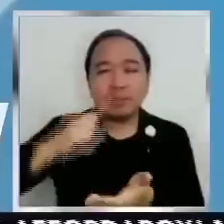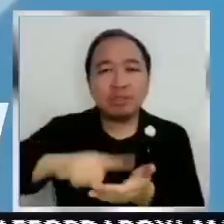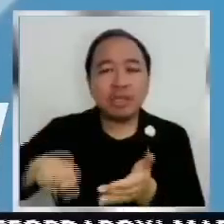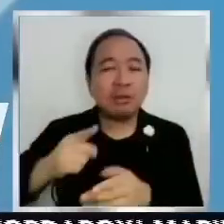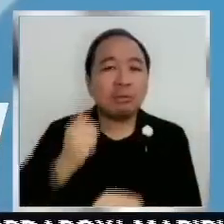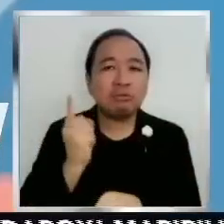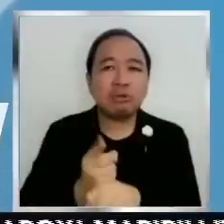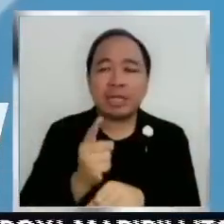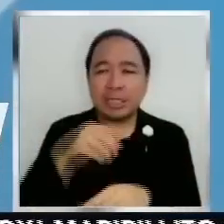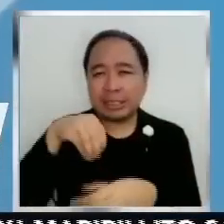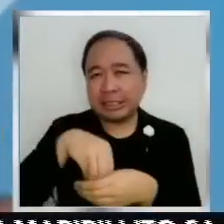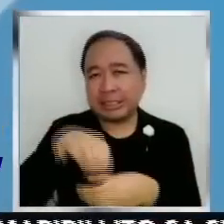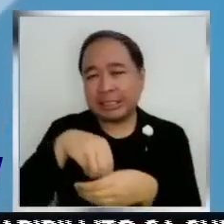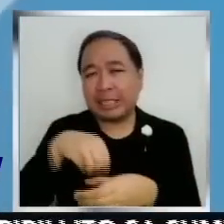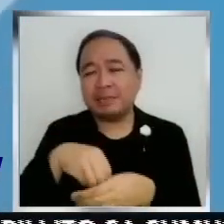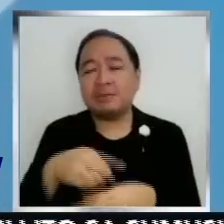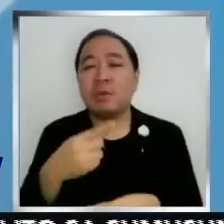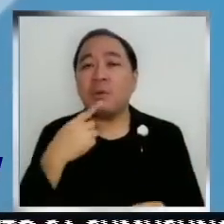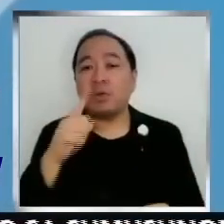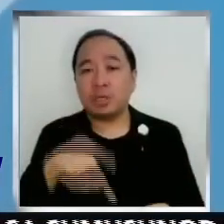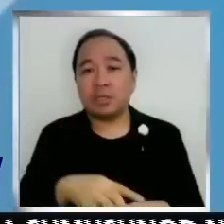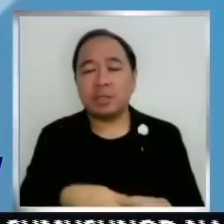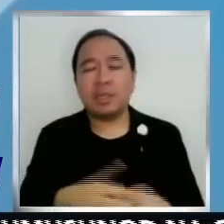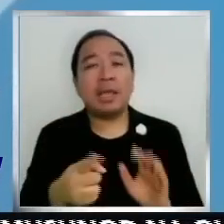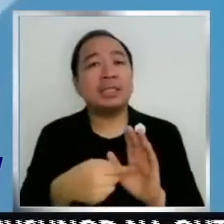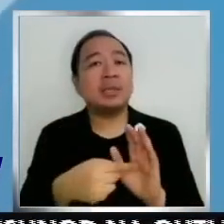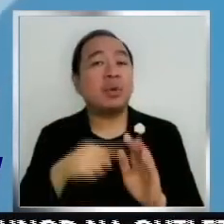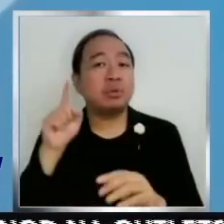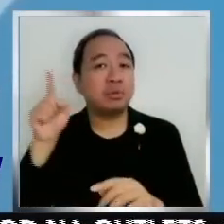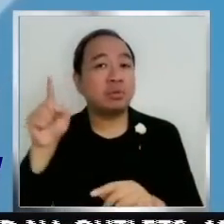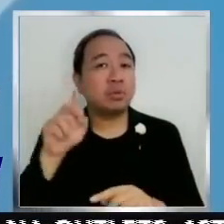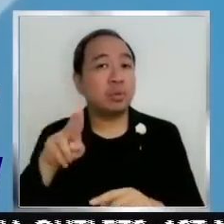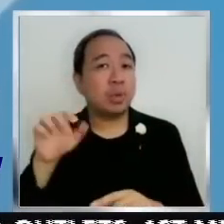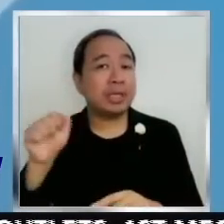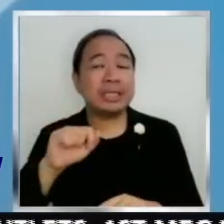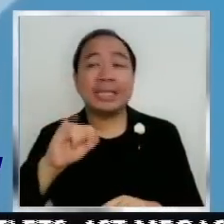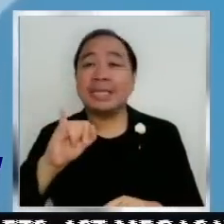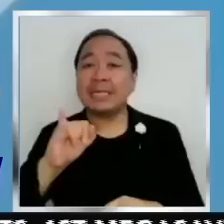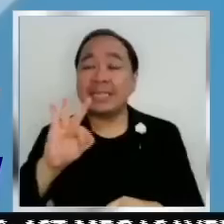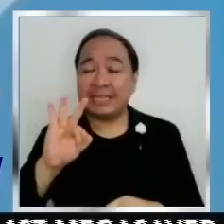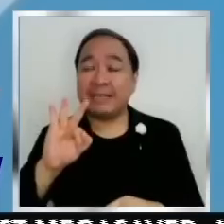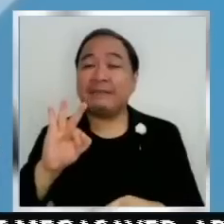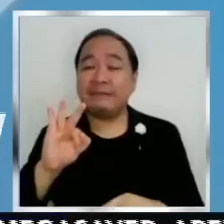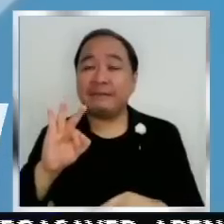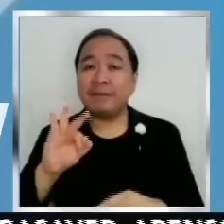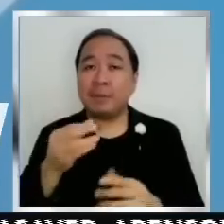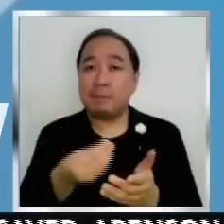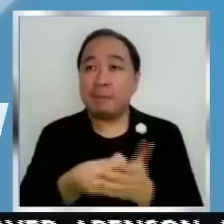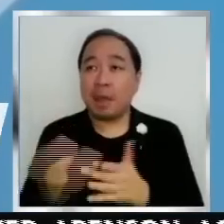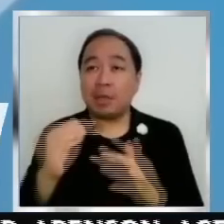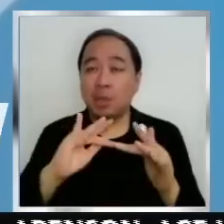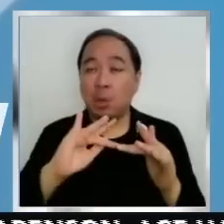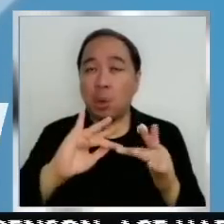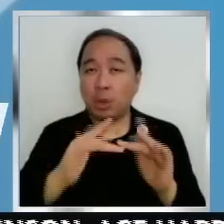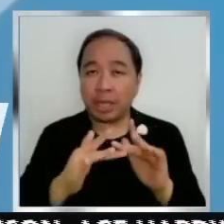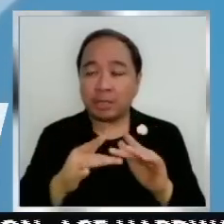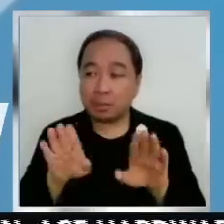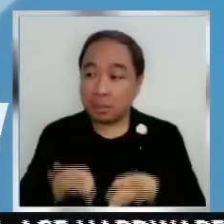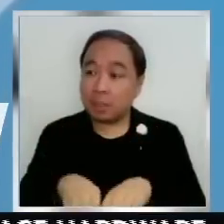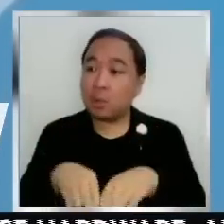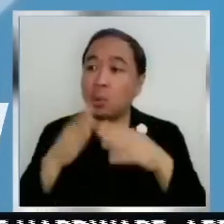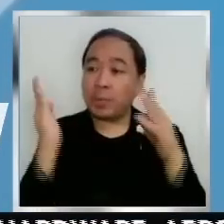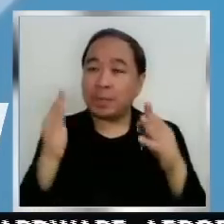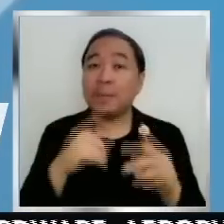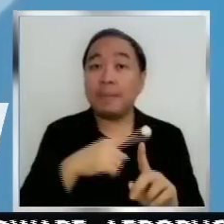For example, sa states, once they purchase something online, nabubuksan to ng courier with the consent of the consumer.